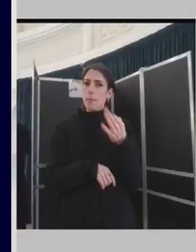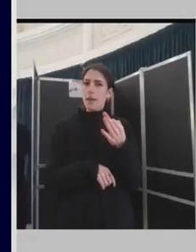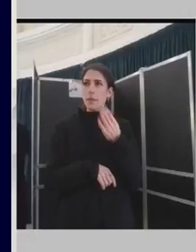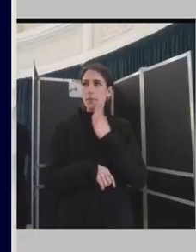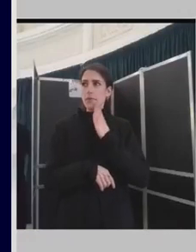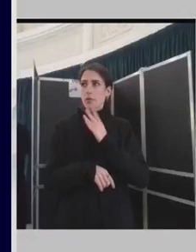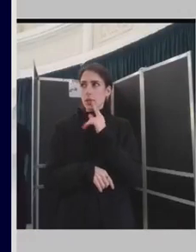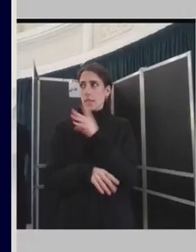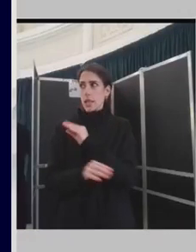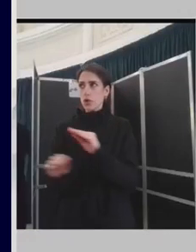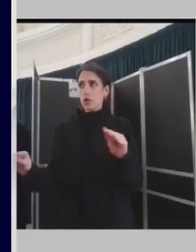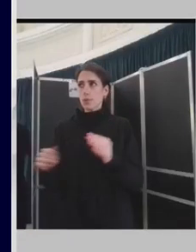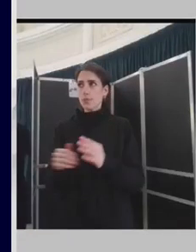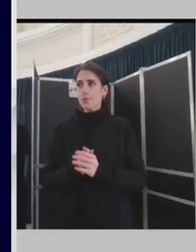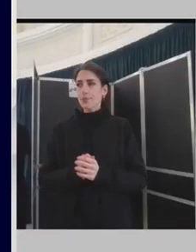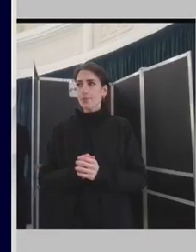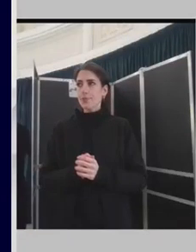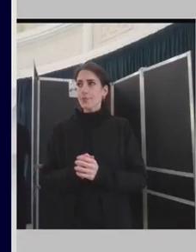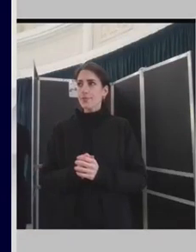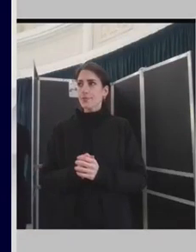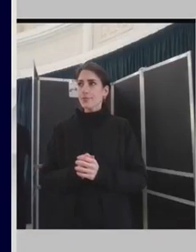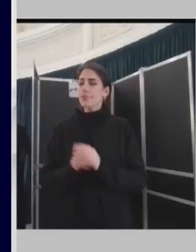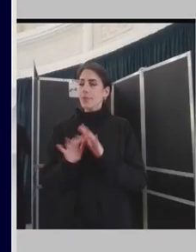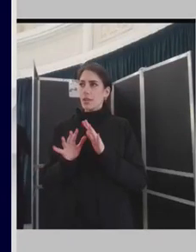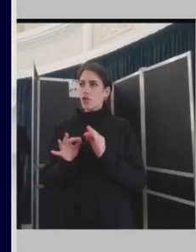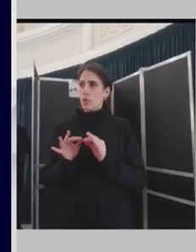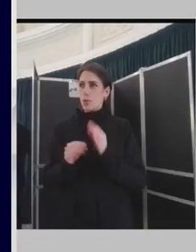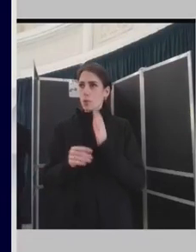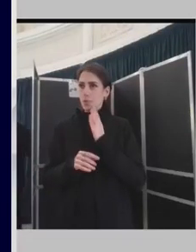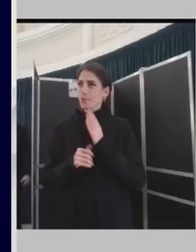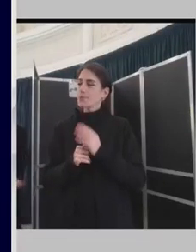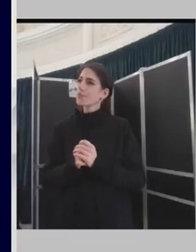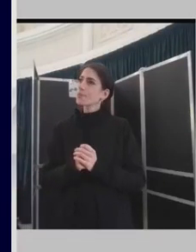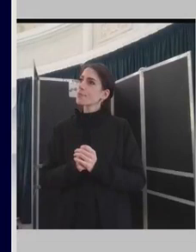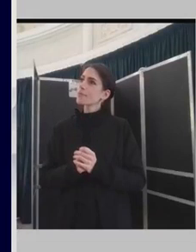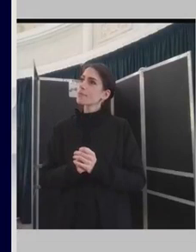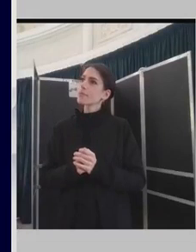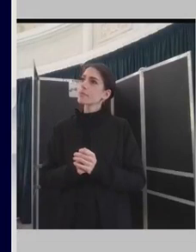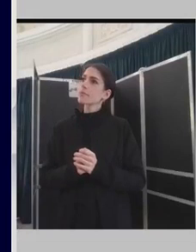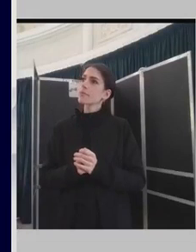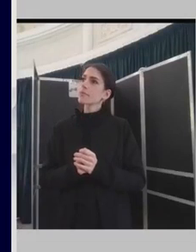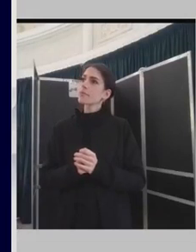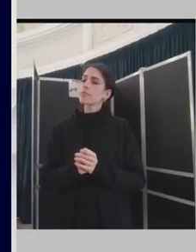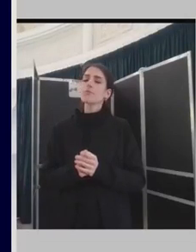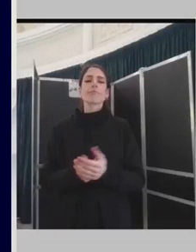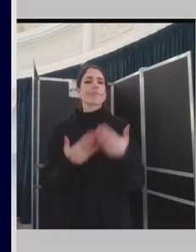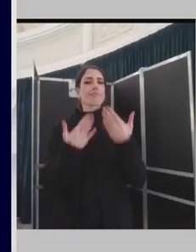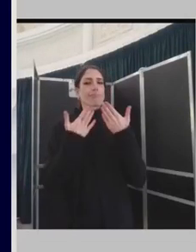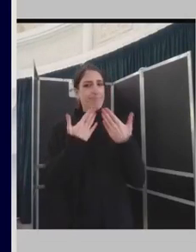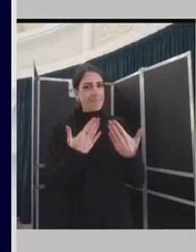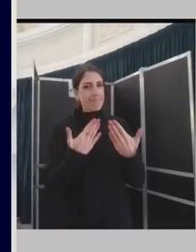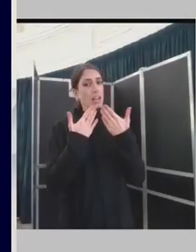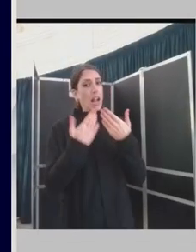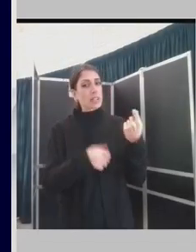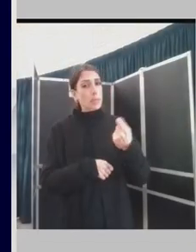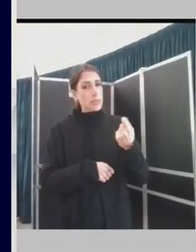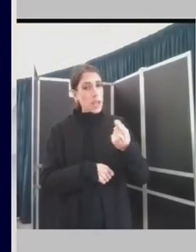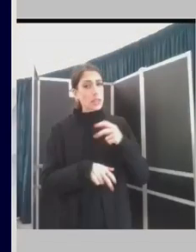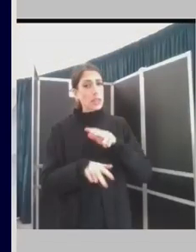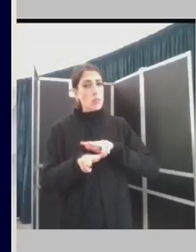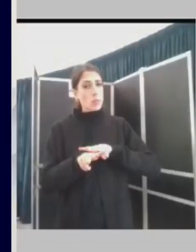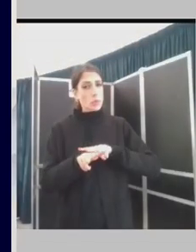massimo 15 minuti, batto a 10. Grazie, ringrazio la Presidente del Municipio, l'Assessora, la dottoressa De